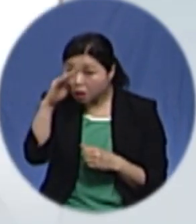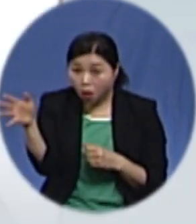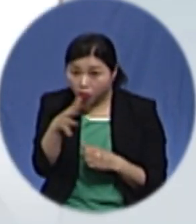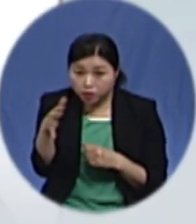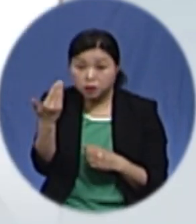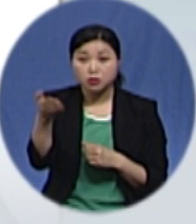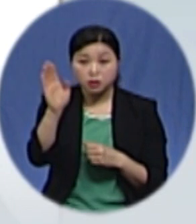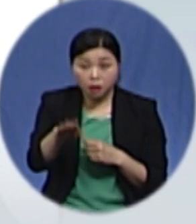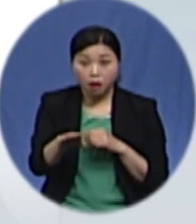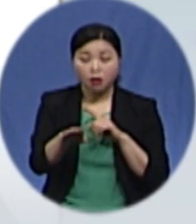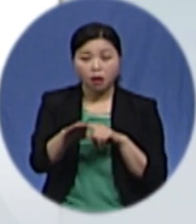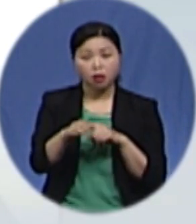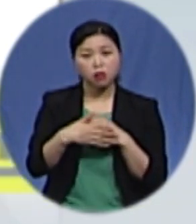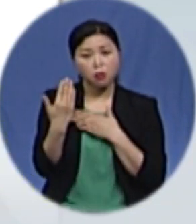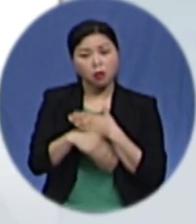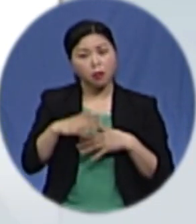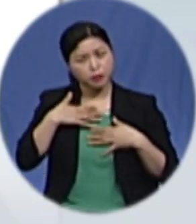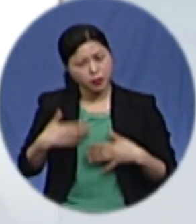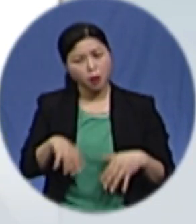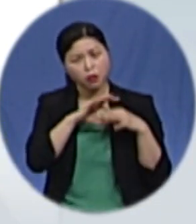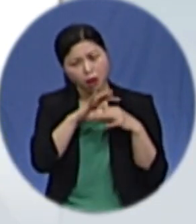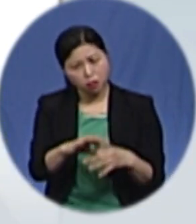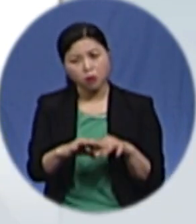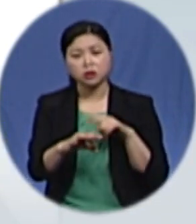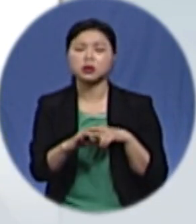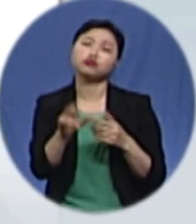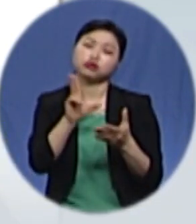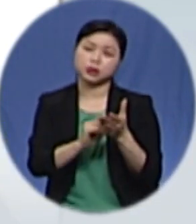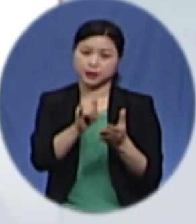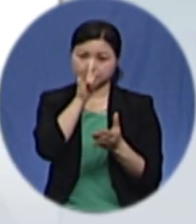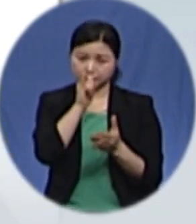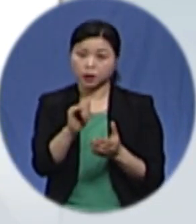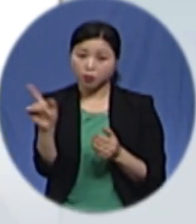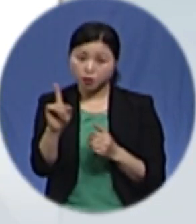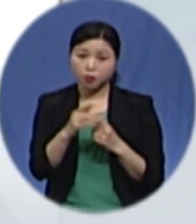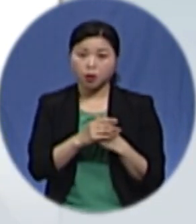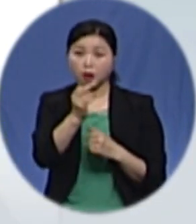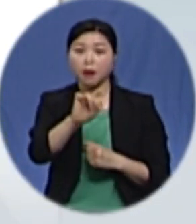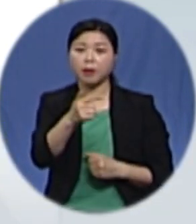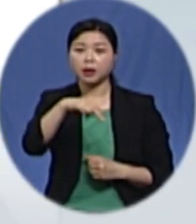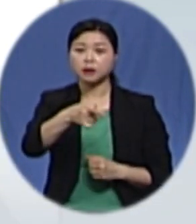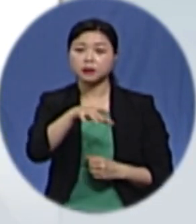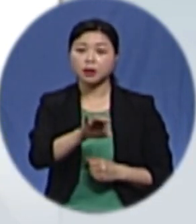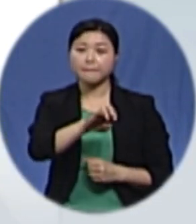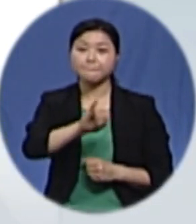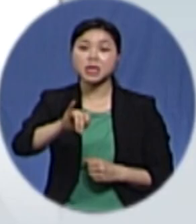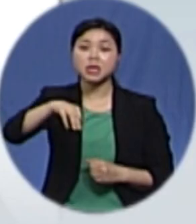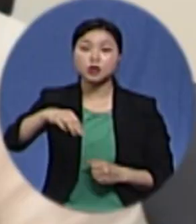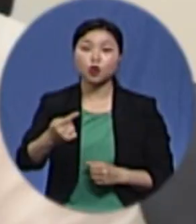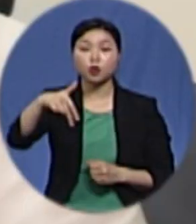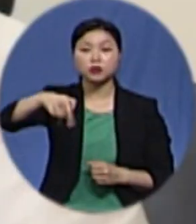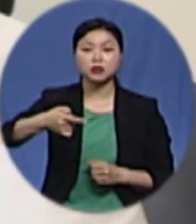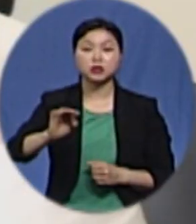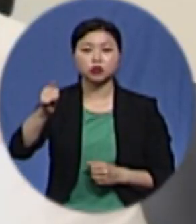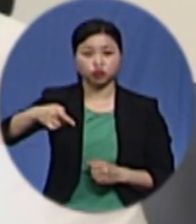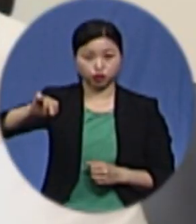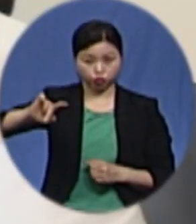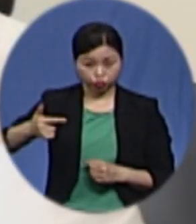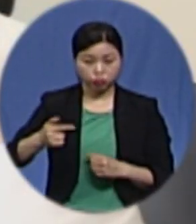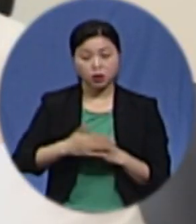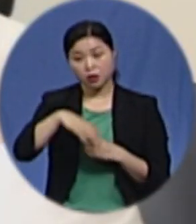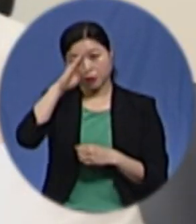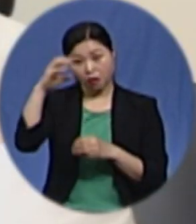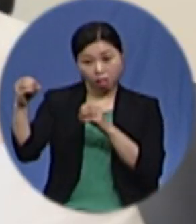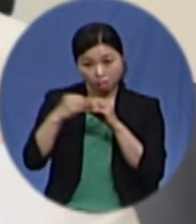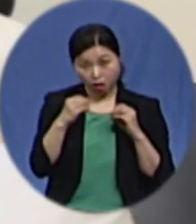상태에서 나타나는 비정상적인 만성 피로, 바로 만성 피로 증후군입니다. 정적인 피로가 아닌